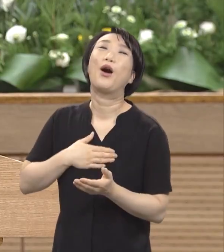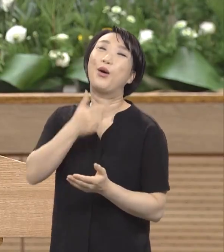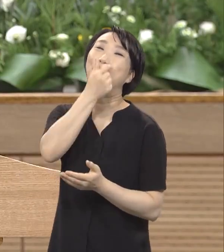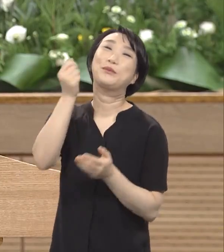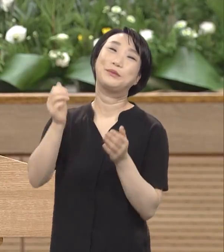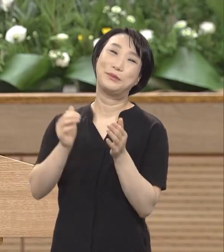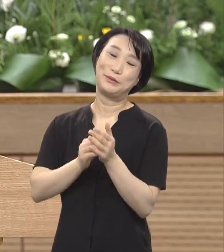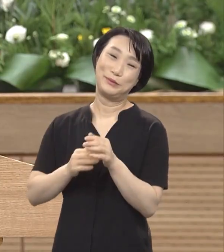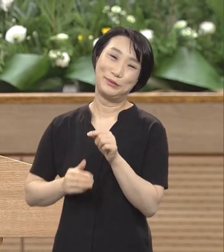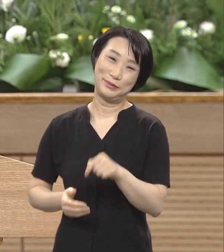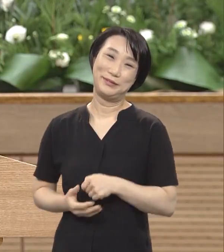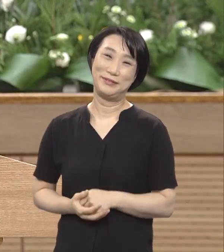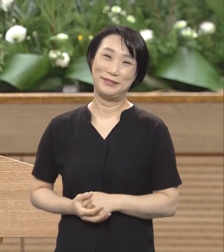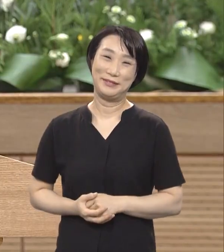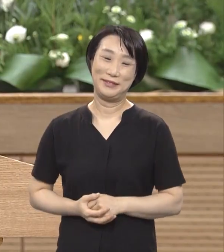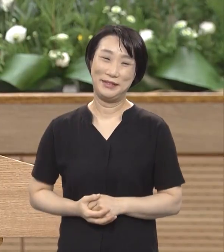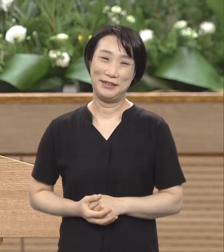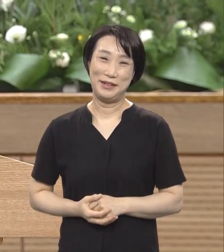깊은 것이라도